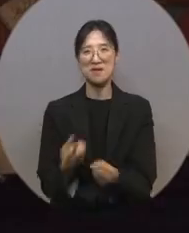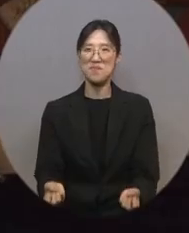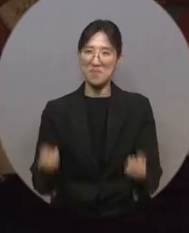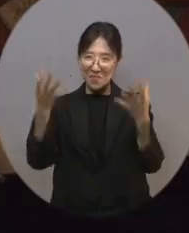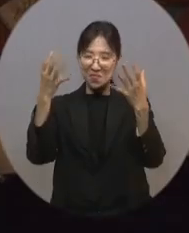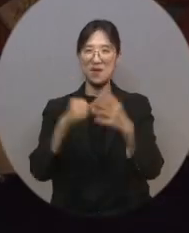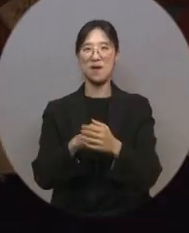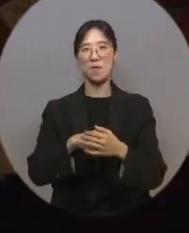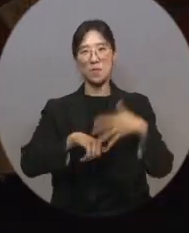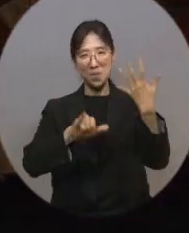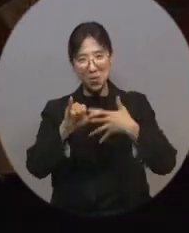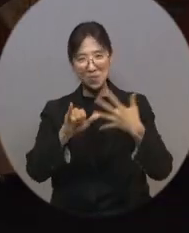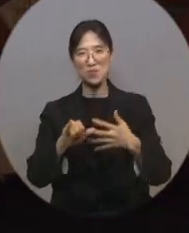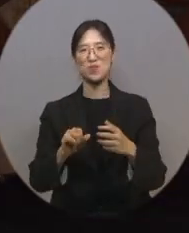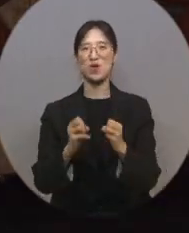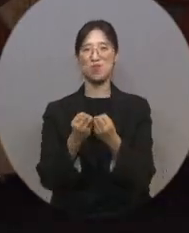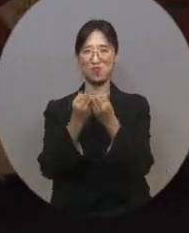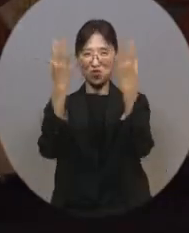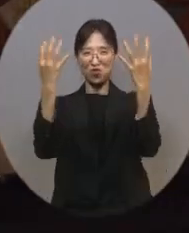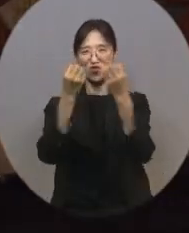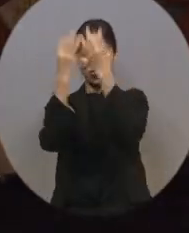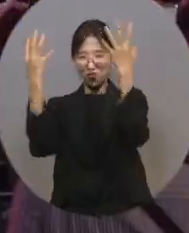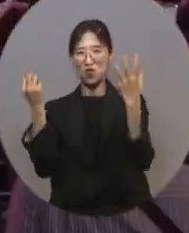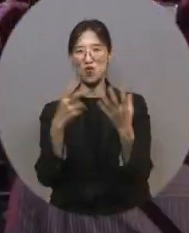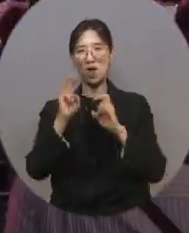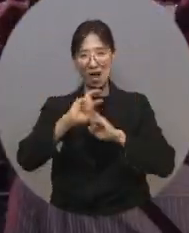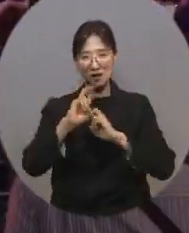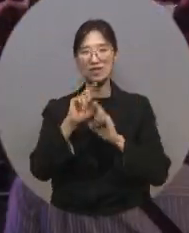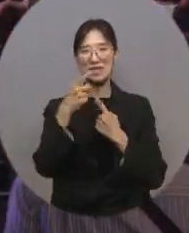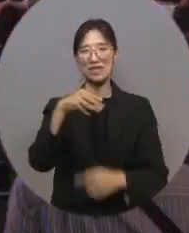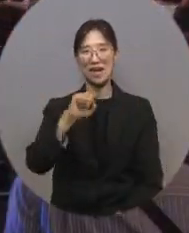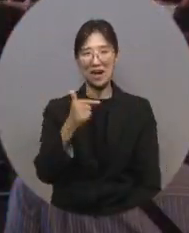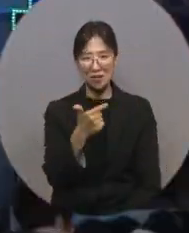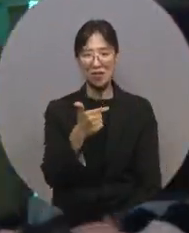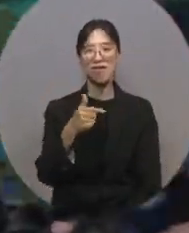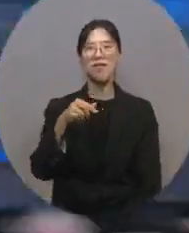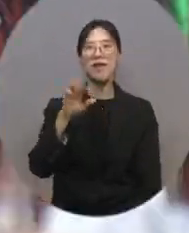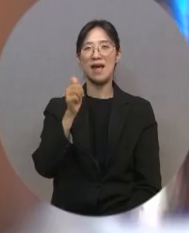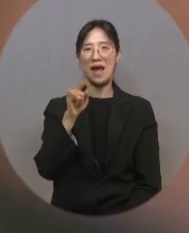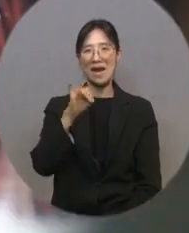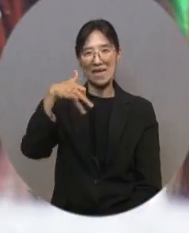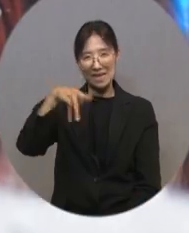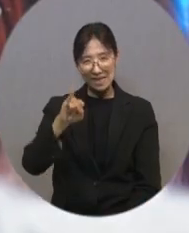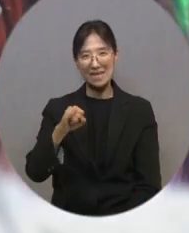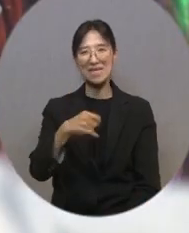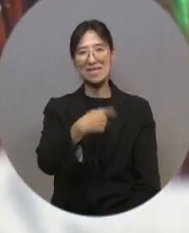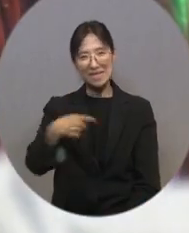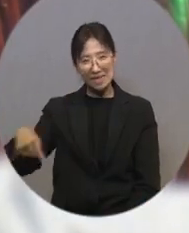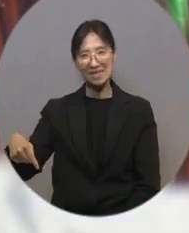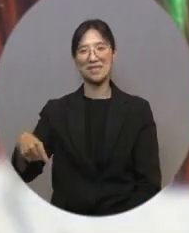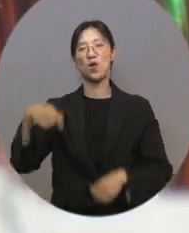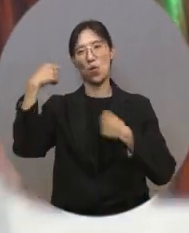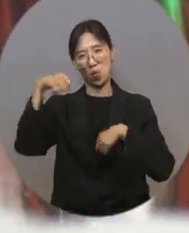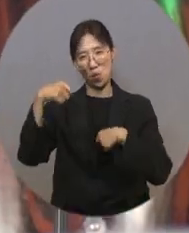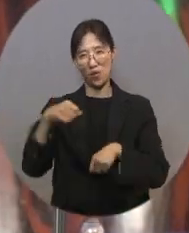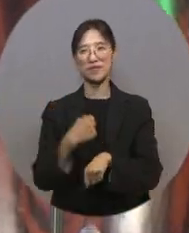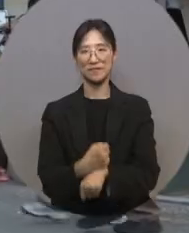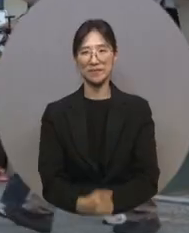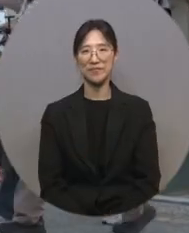멀티미디어, 불꽃쇼와 가수 이찬원, 박구윤, 하이키, 이젤 등의 축하 공연이